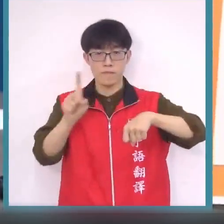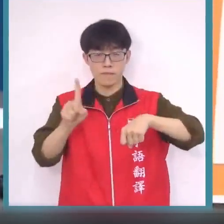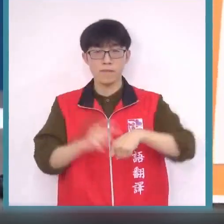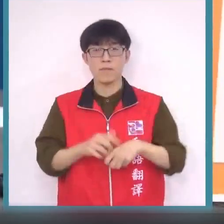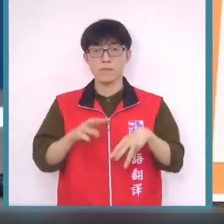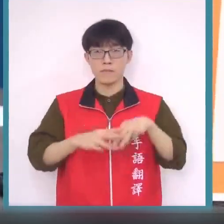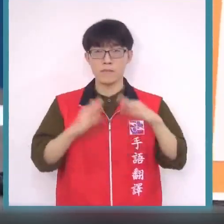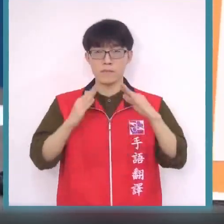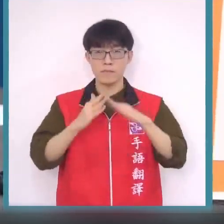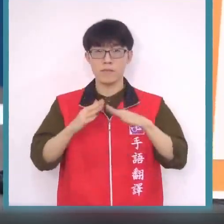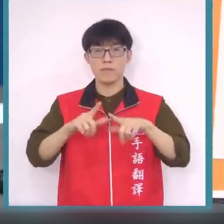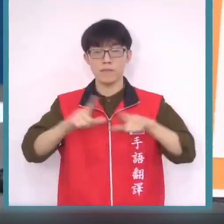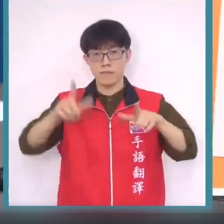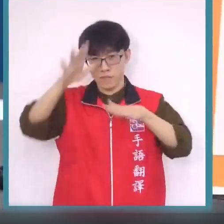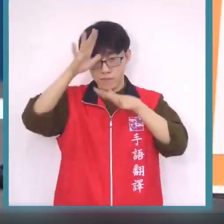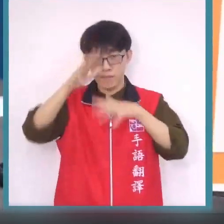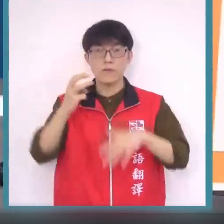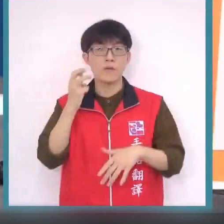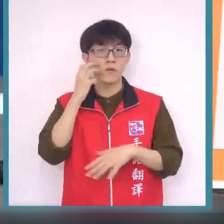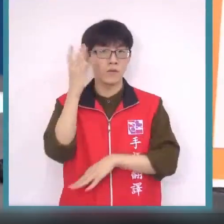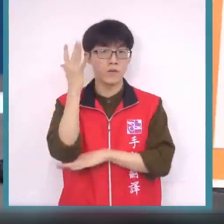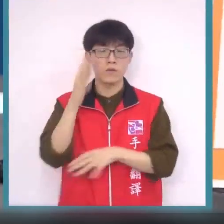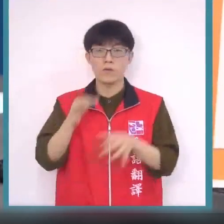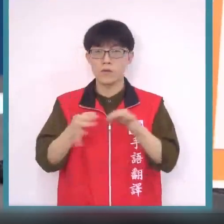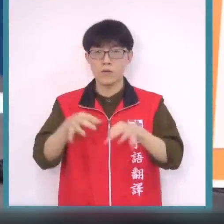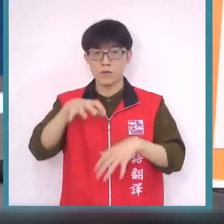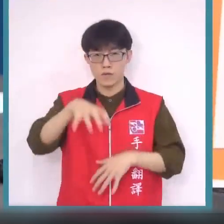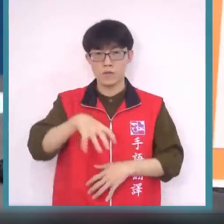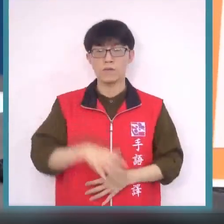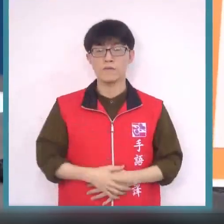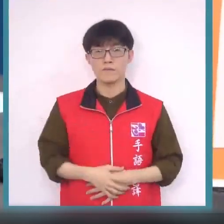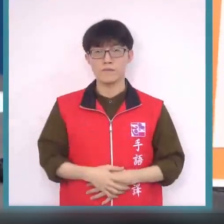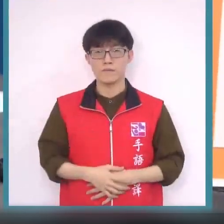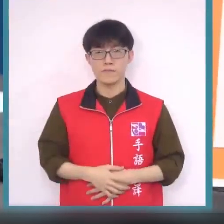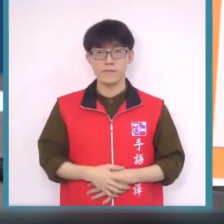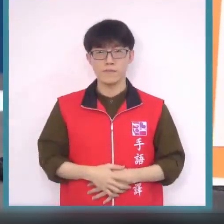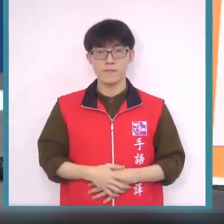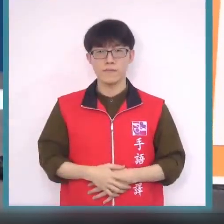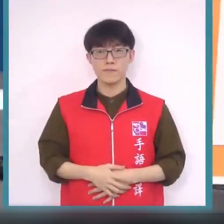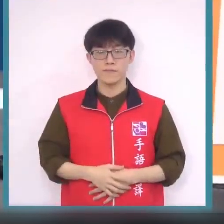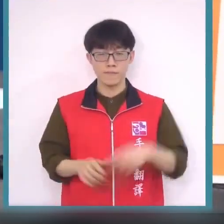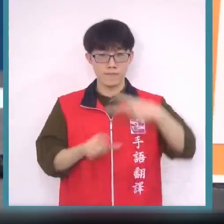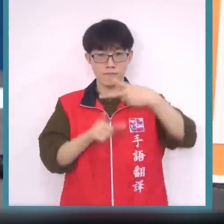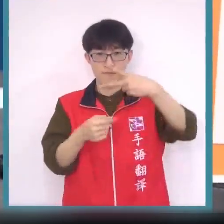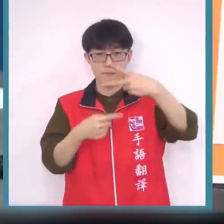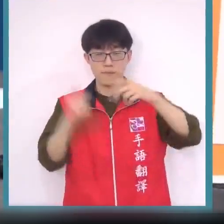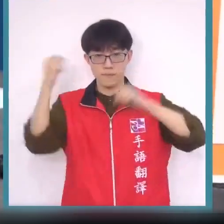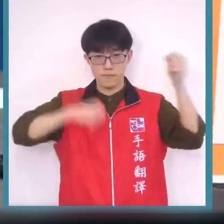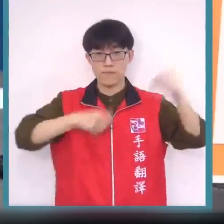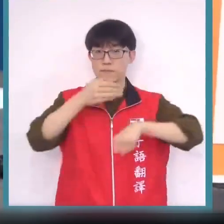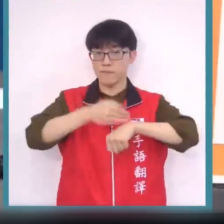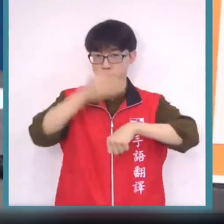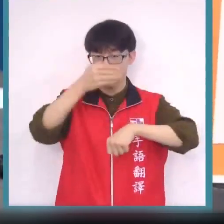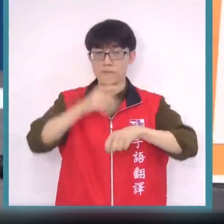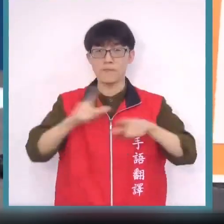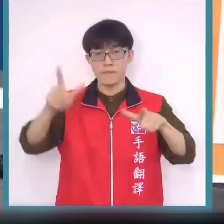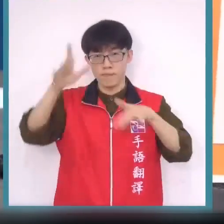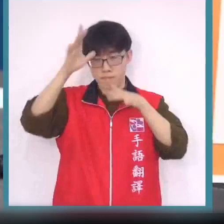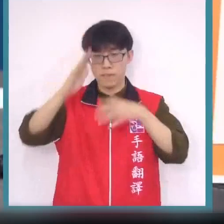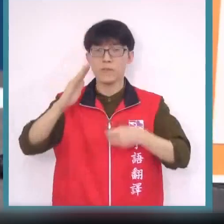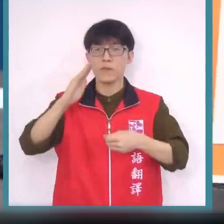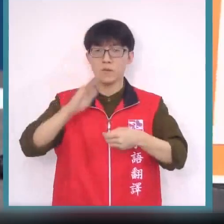全家大溪松树门市大溪区松树路21至1号。2月1号的早上9点，大溪普济